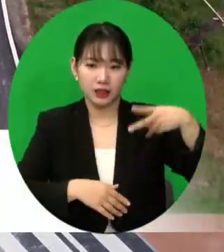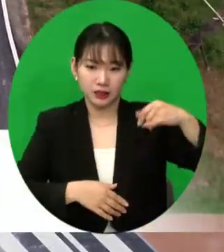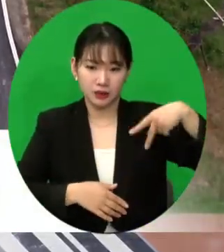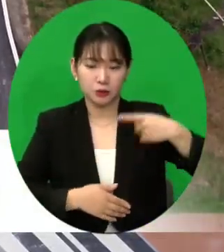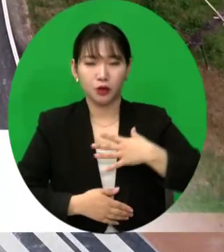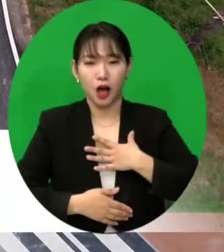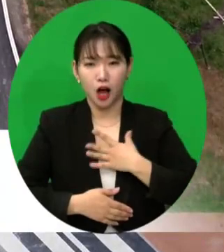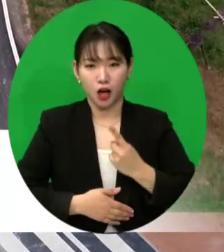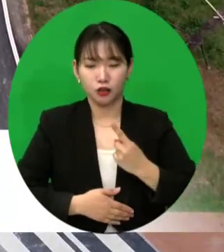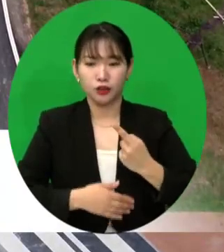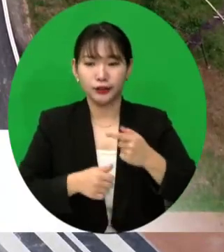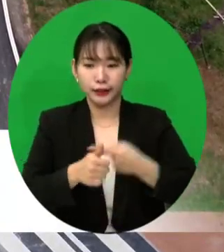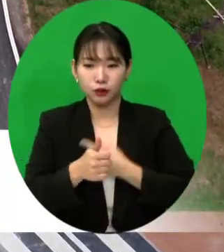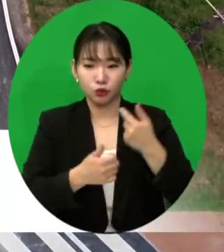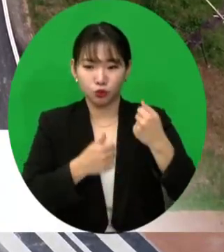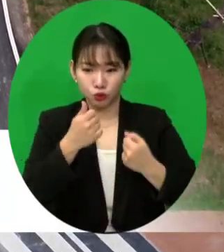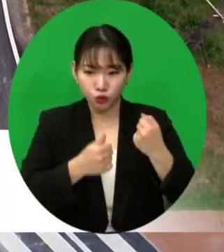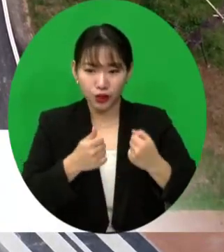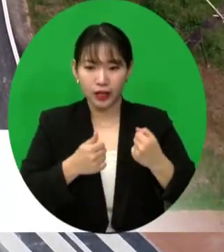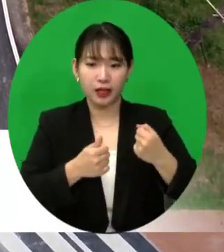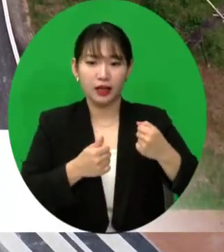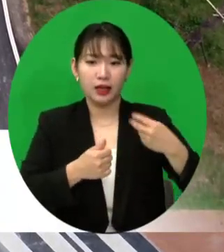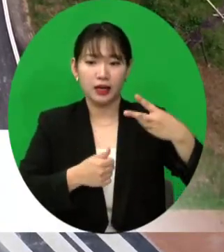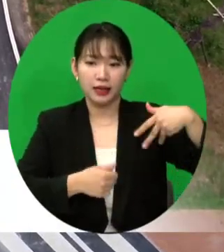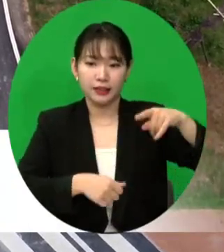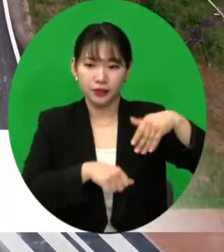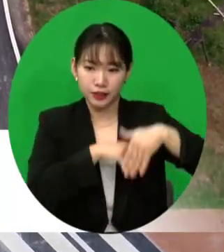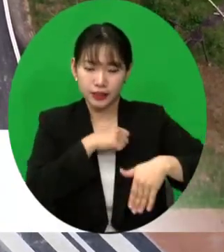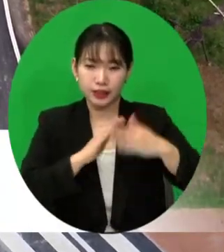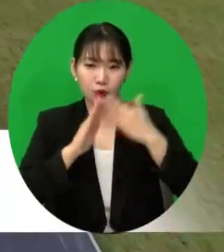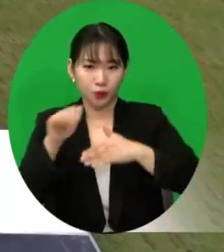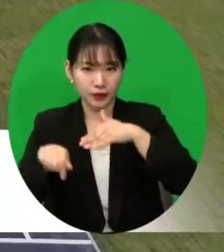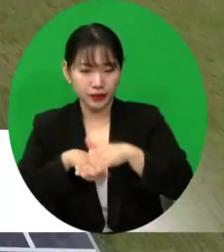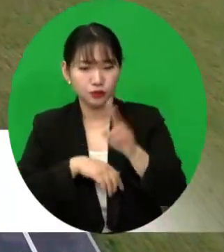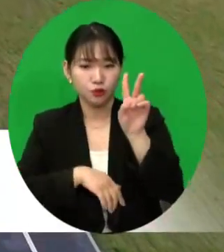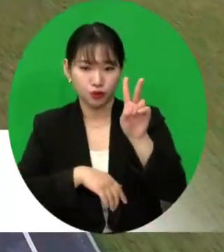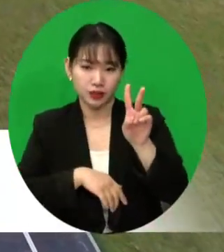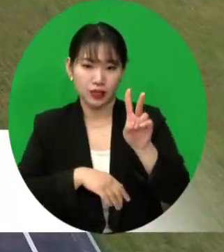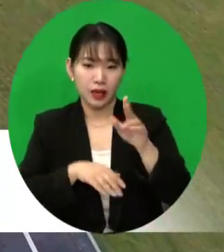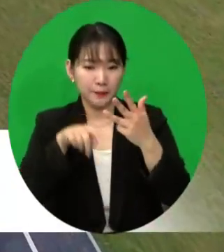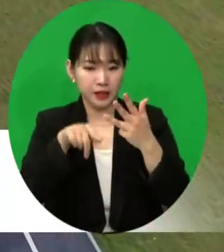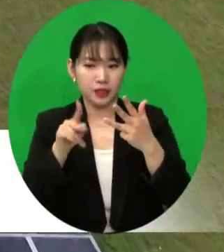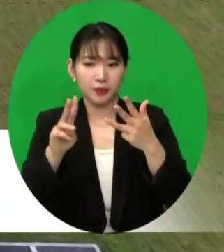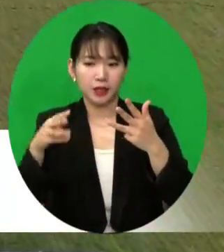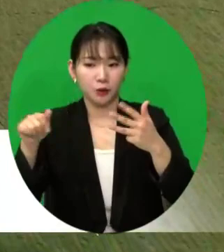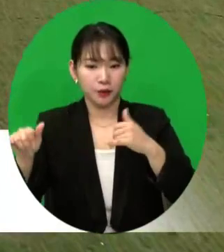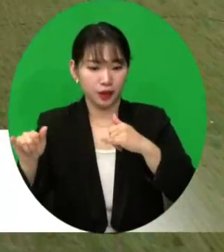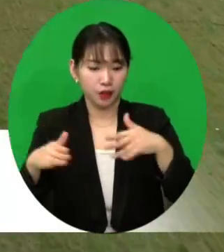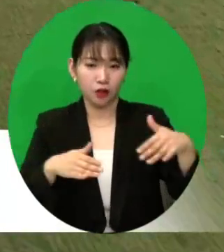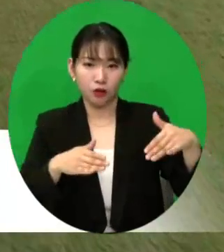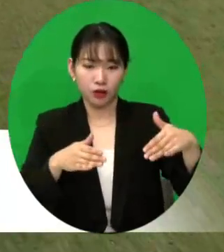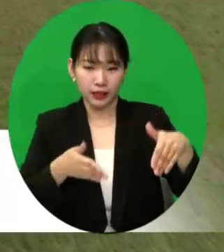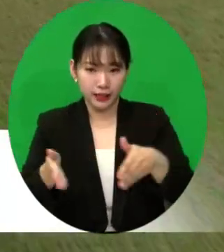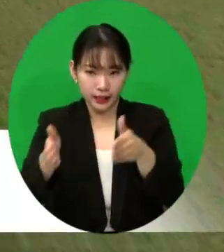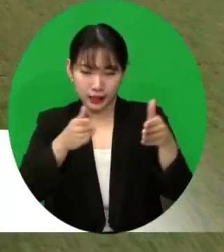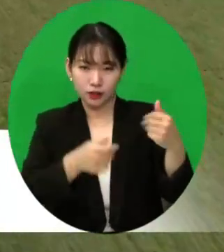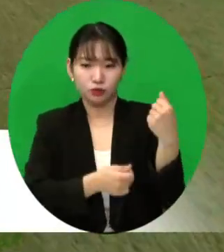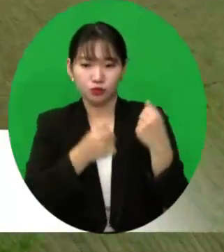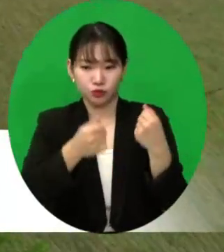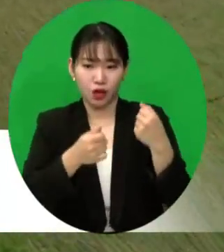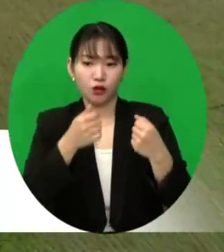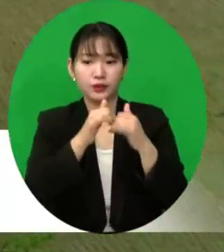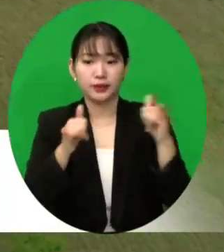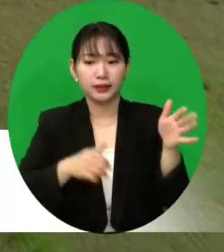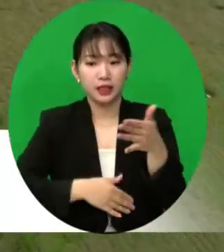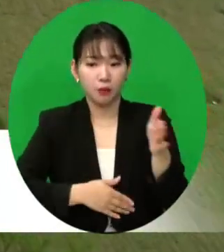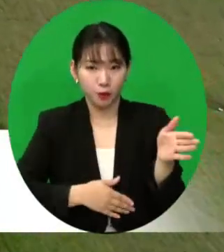자율주행은 레저형과 공공형 두 개 노선으로 솔라시도 인근 8.2km를 운행하며 운전자 없이 주행하는